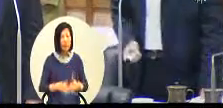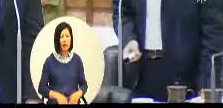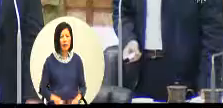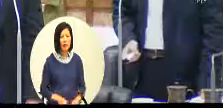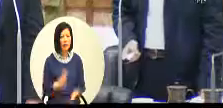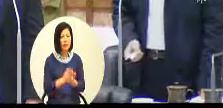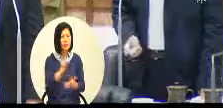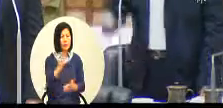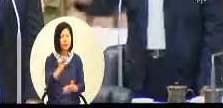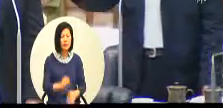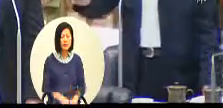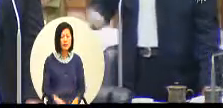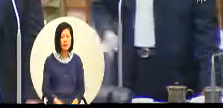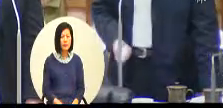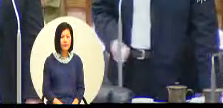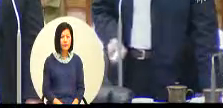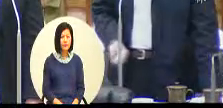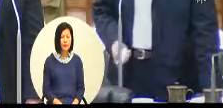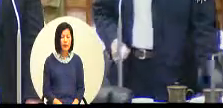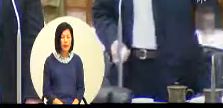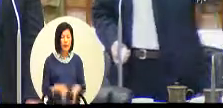长，我希望在这上面